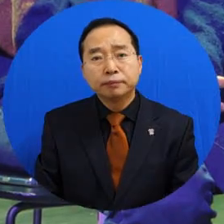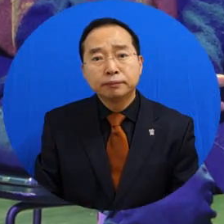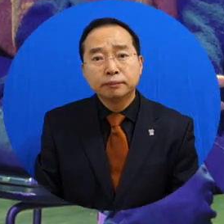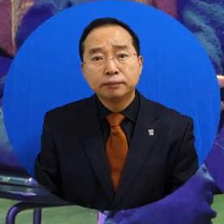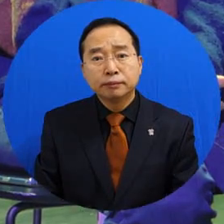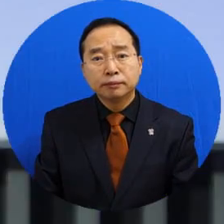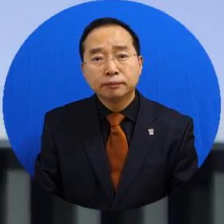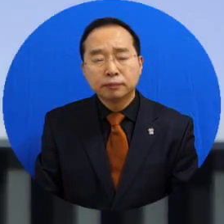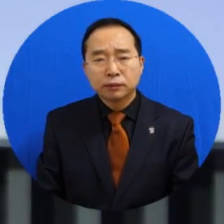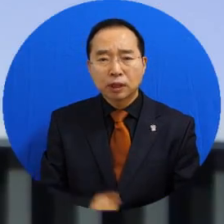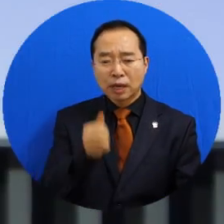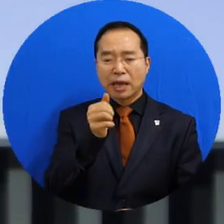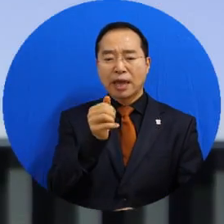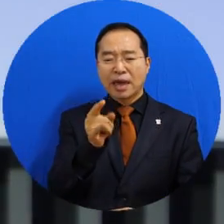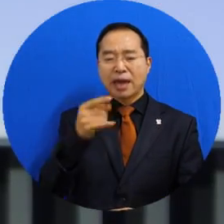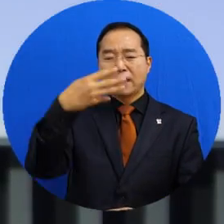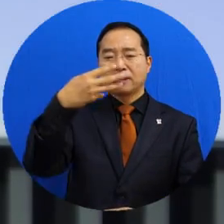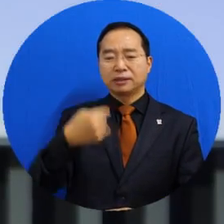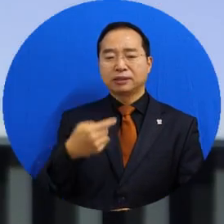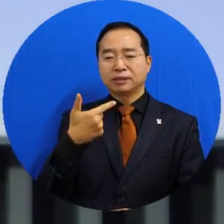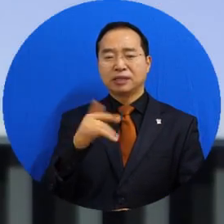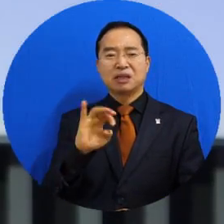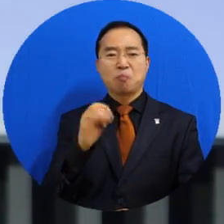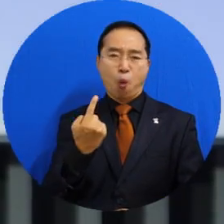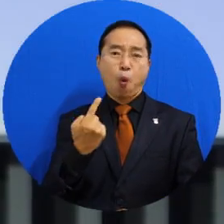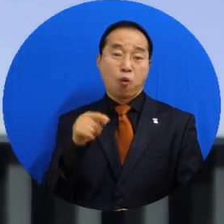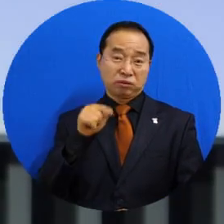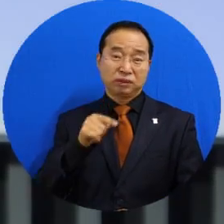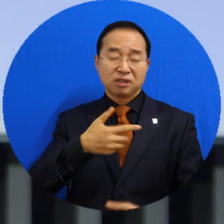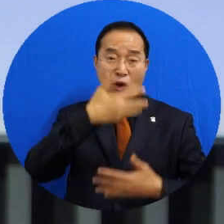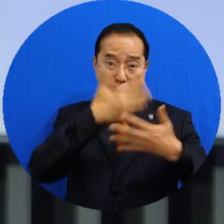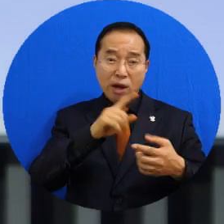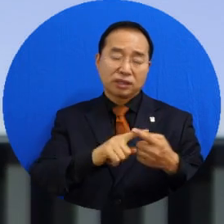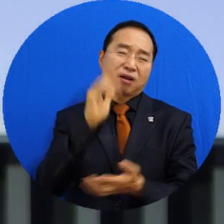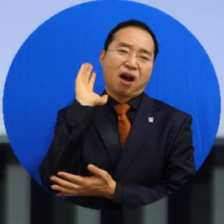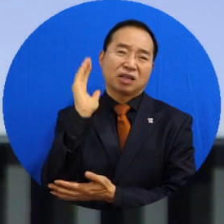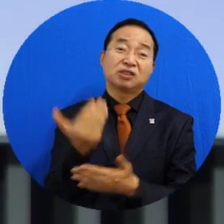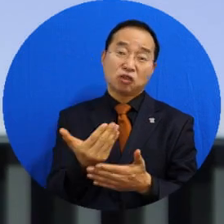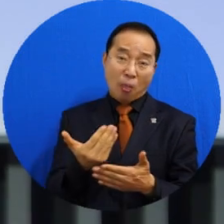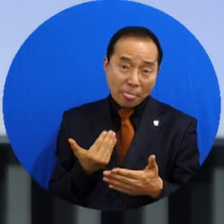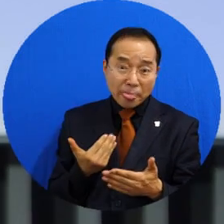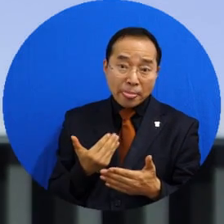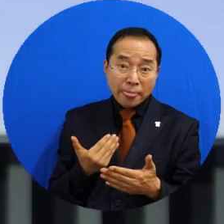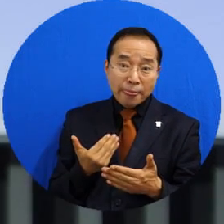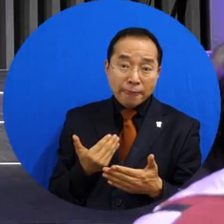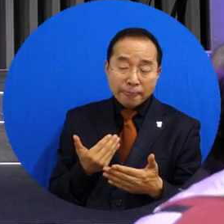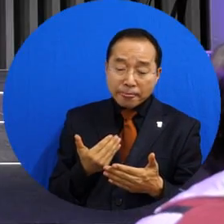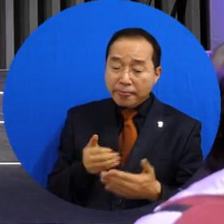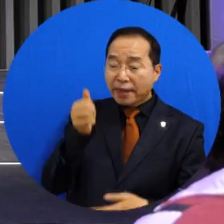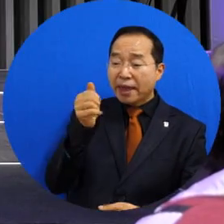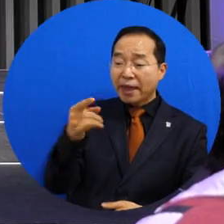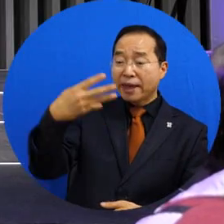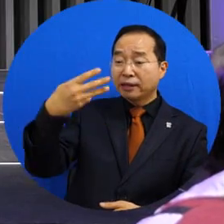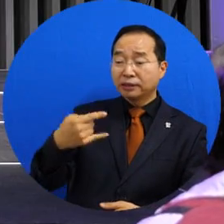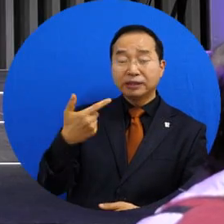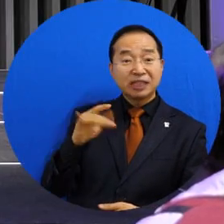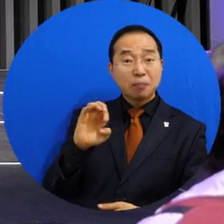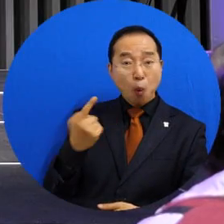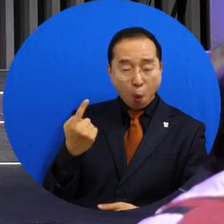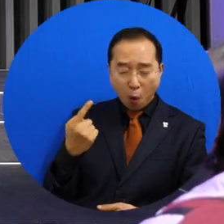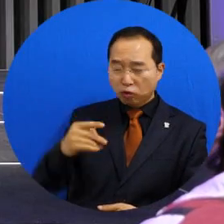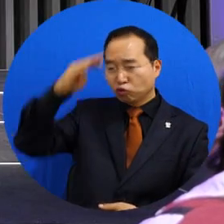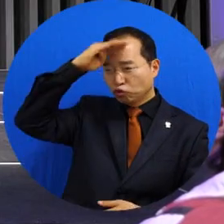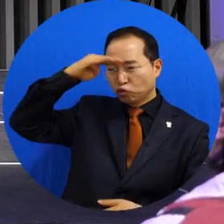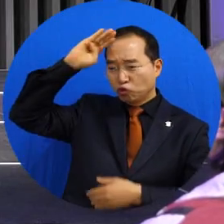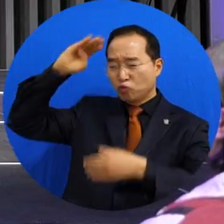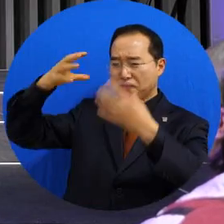저는 헤로니모에 대한 이야기를 하기 전에 사실 제가 헤로니모라는 캐릭터에 관심을 갖게 된